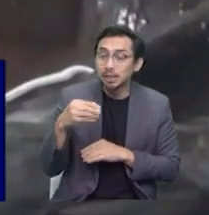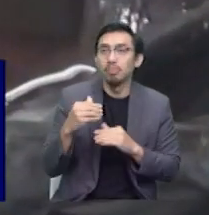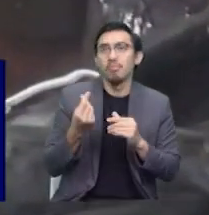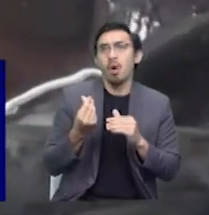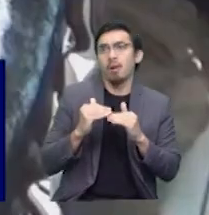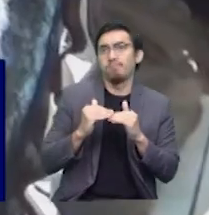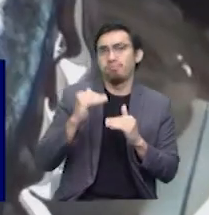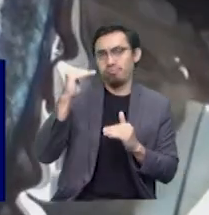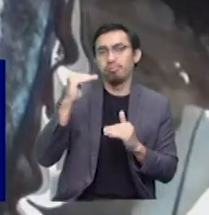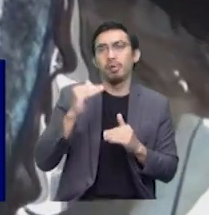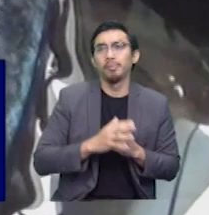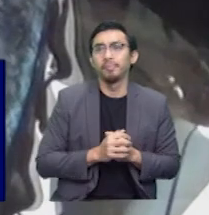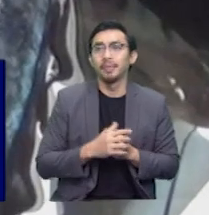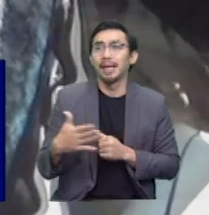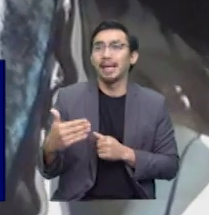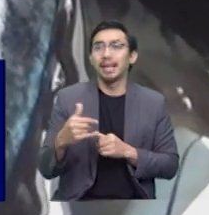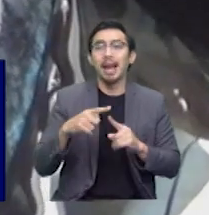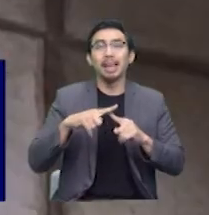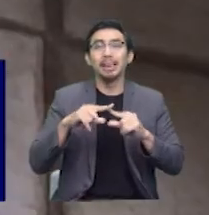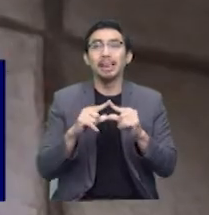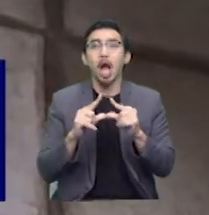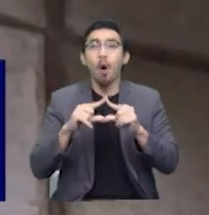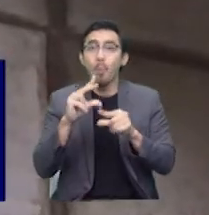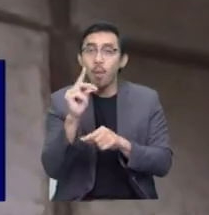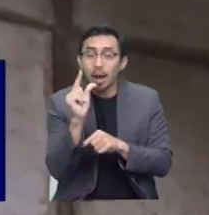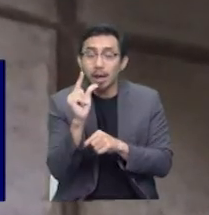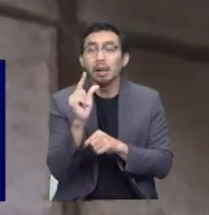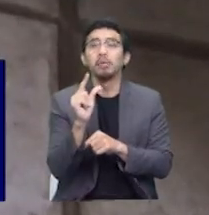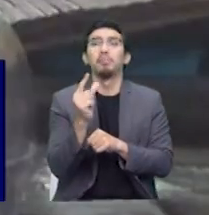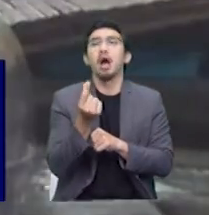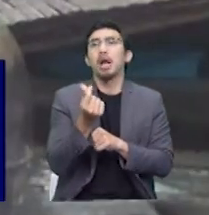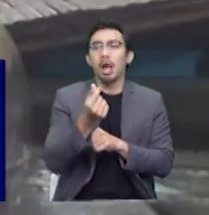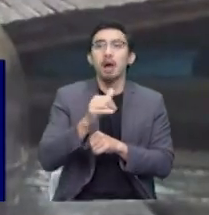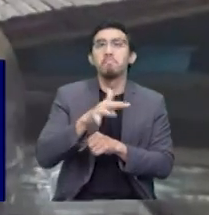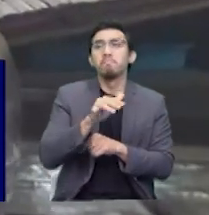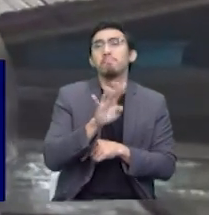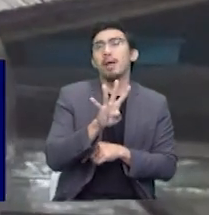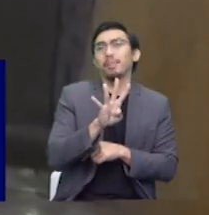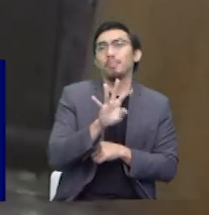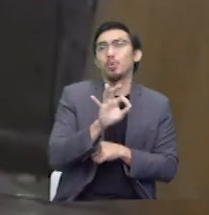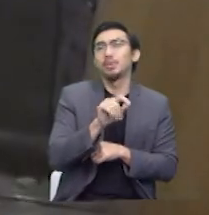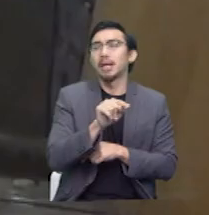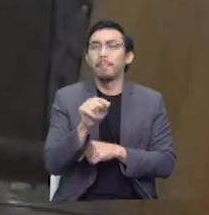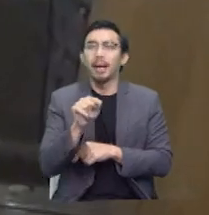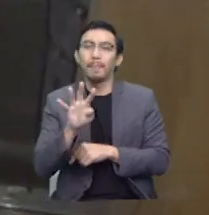dan sementara ikan tawar seperti gurami dan nila rata-rata Rp40.000 hingga Rp45.000 per